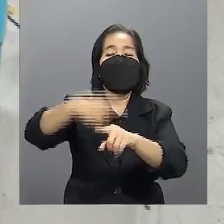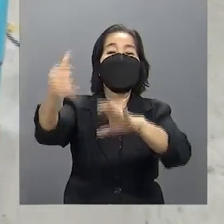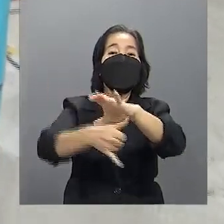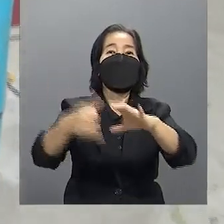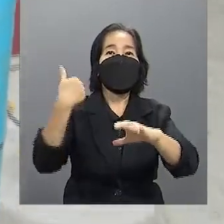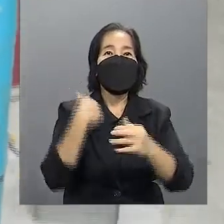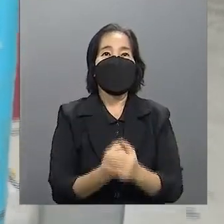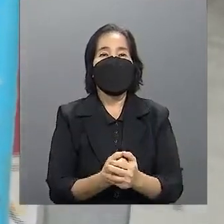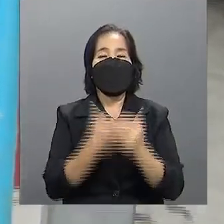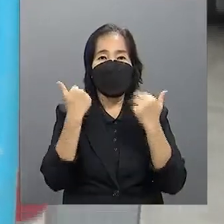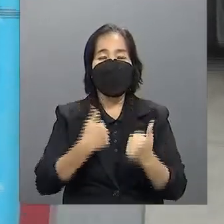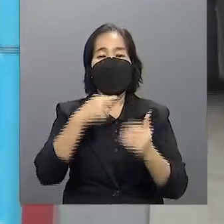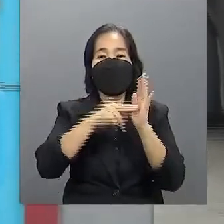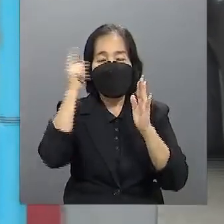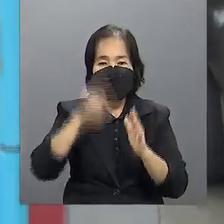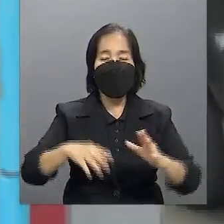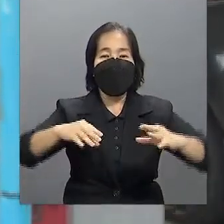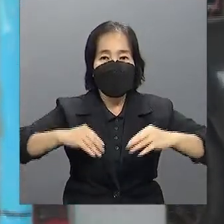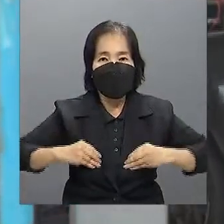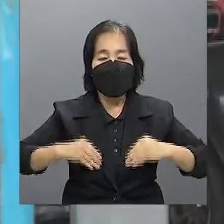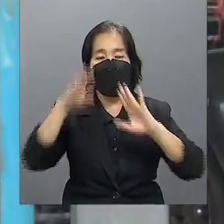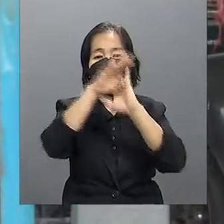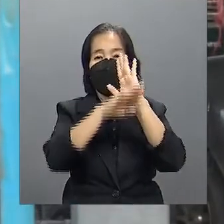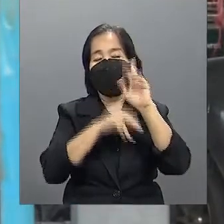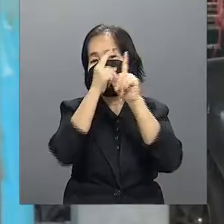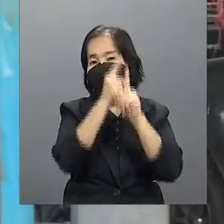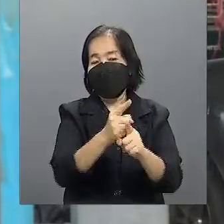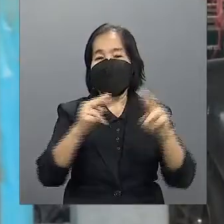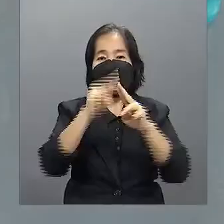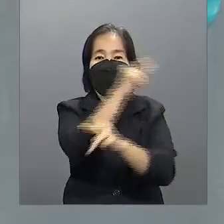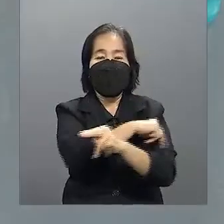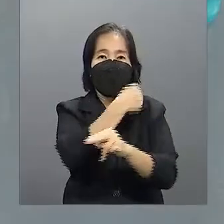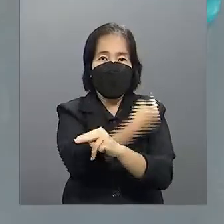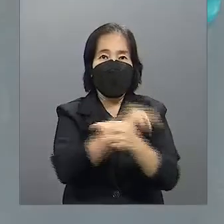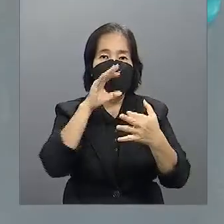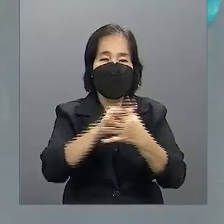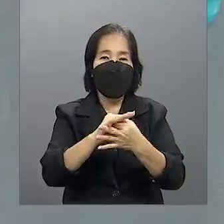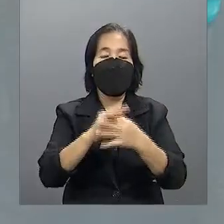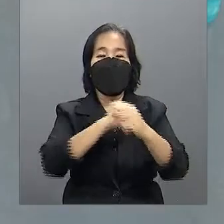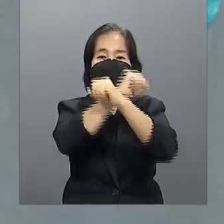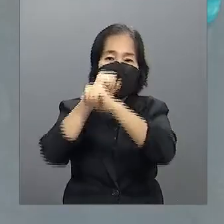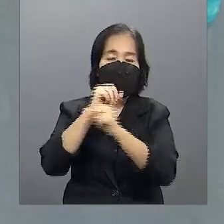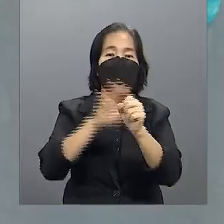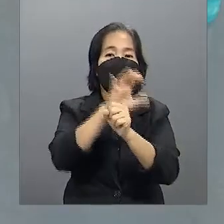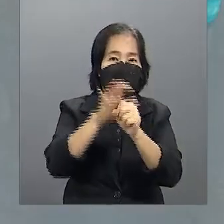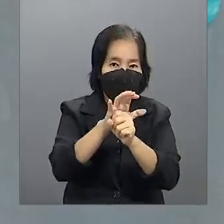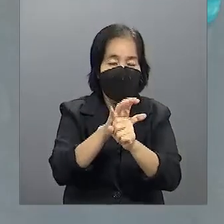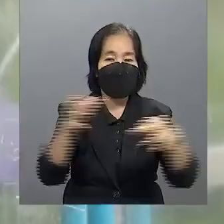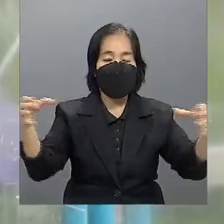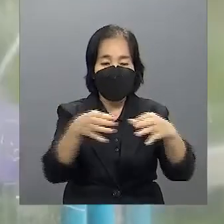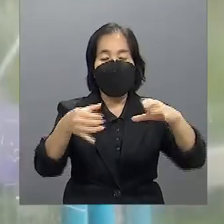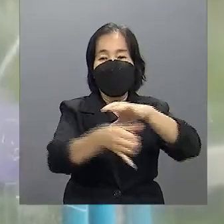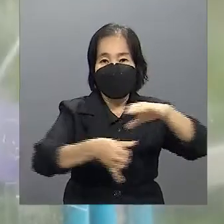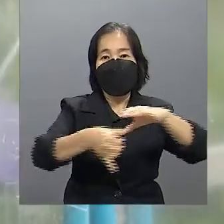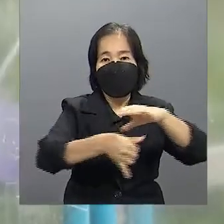ต้องรับเงื่อนไขข้อปฏิบัติของทางจังหวัดถึงมาตรการป้องกันการแพร่ระบาดทั้งจำกัดบริเวณคนงานตลอดระยะเวลาอยู่ใน